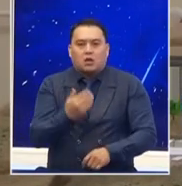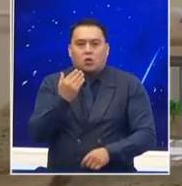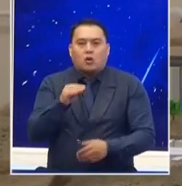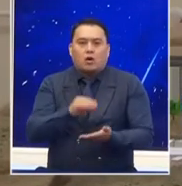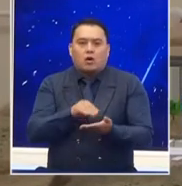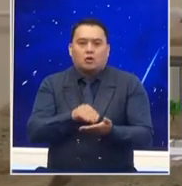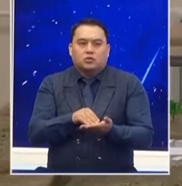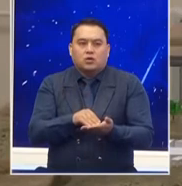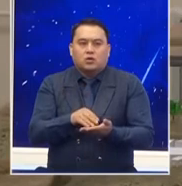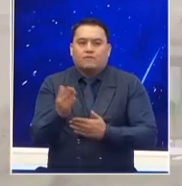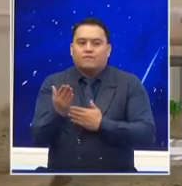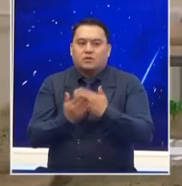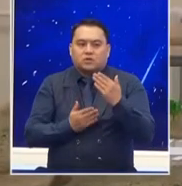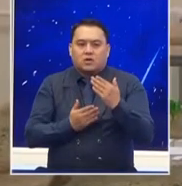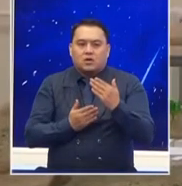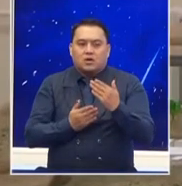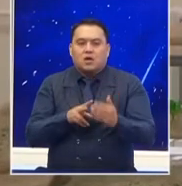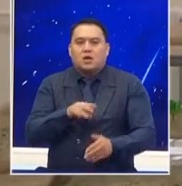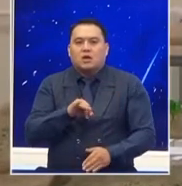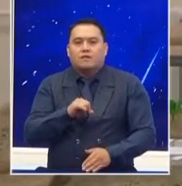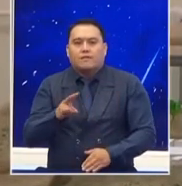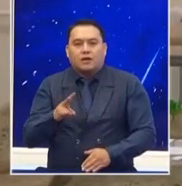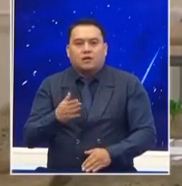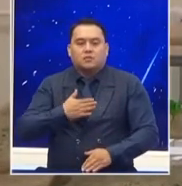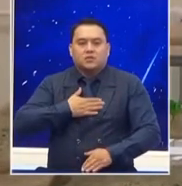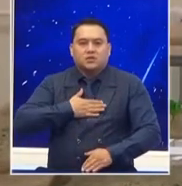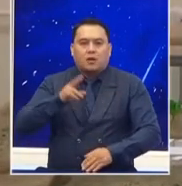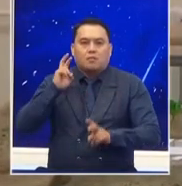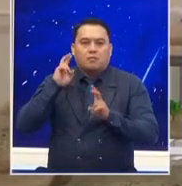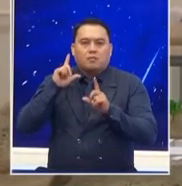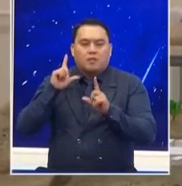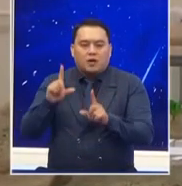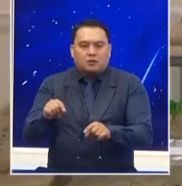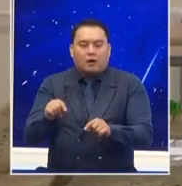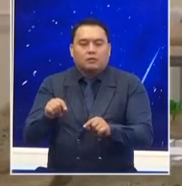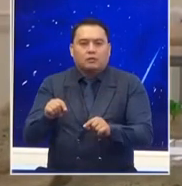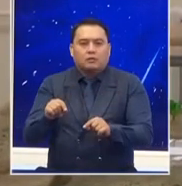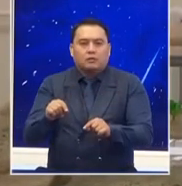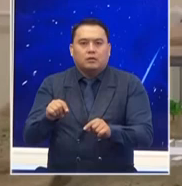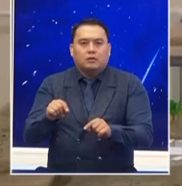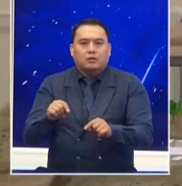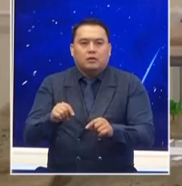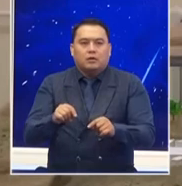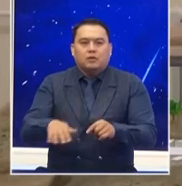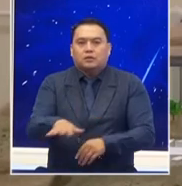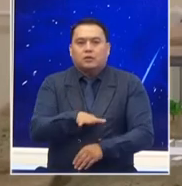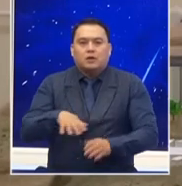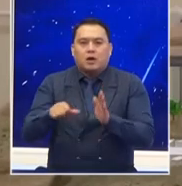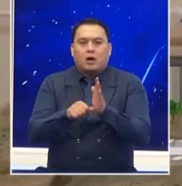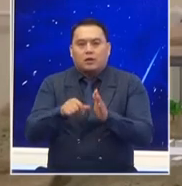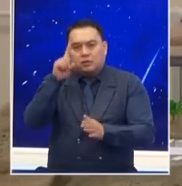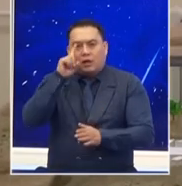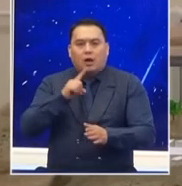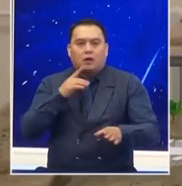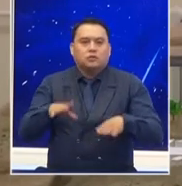бағалары бізге қойған бағалары өте жоғары. Ливан елінде бармай тұрып біз Қазақстан елінде Тілендиев атындағы полигонында 6 ай жаттығу